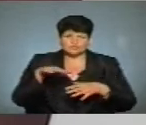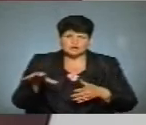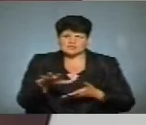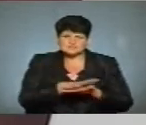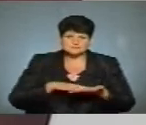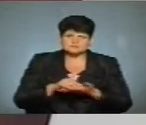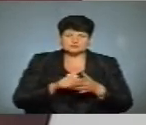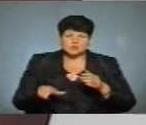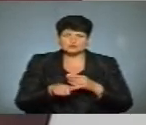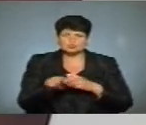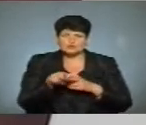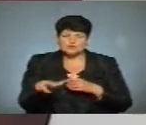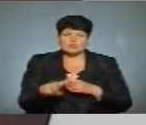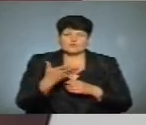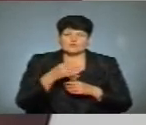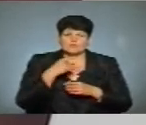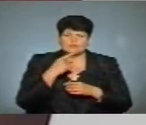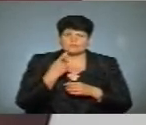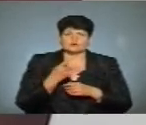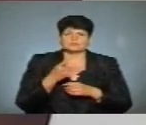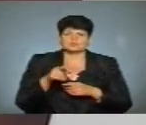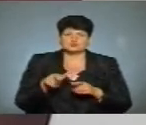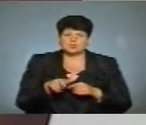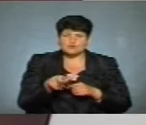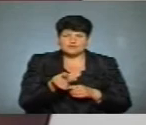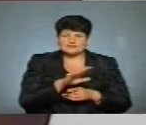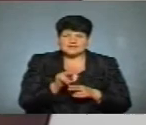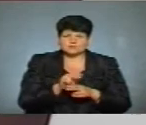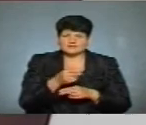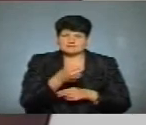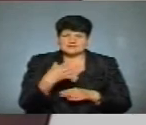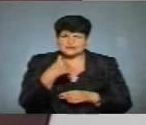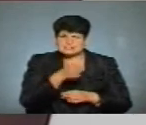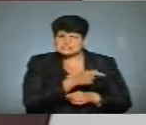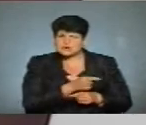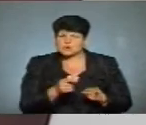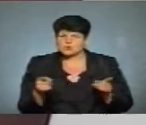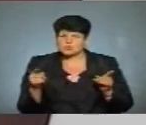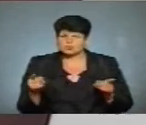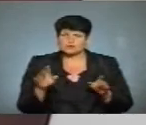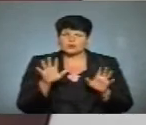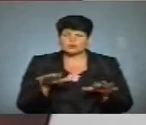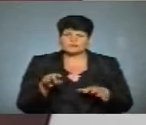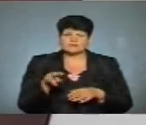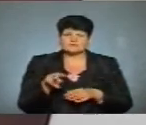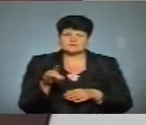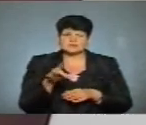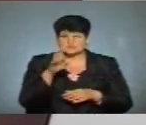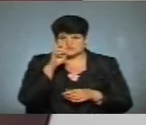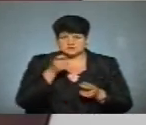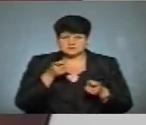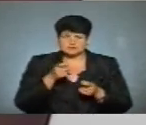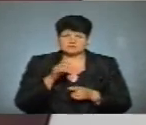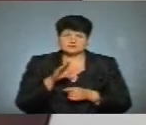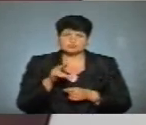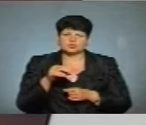За словами жителя Плиски Михайла Вітрука, цю дорогу не ремонтували 15 років. Голова Лановецької райдержадміністрації Василь